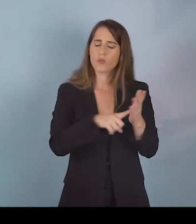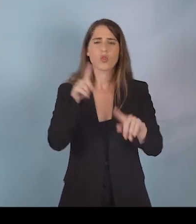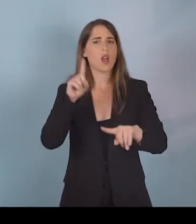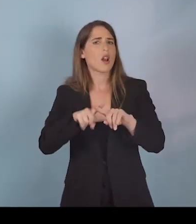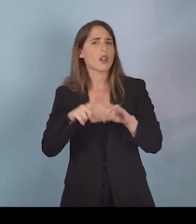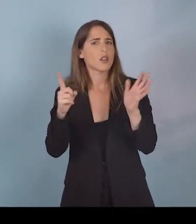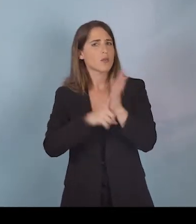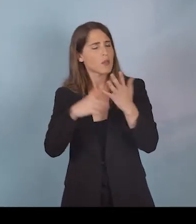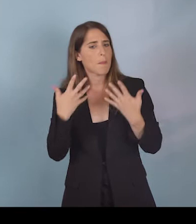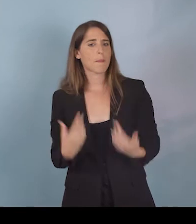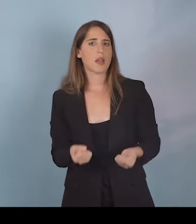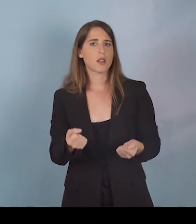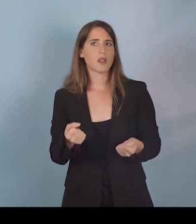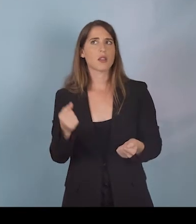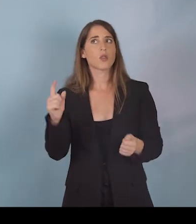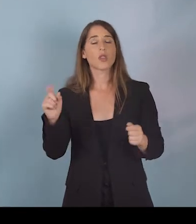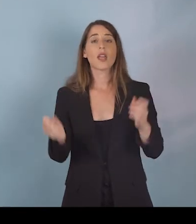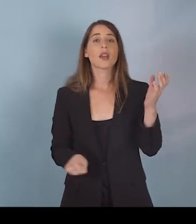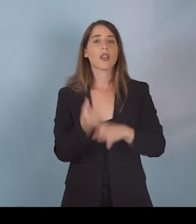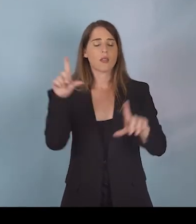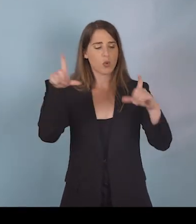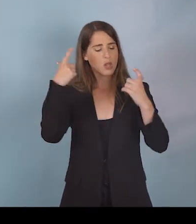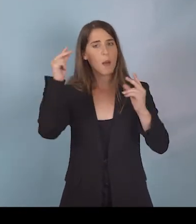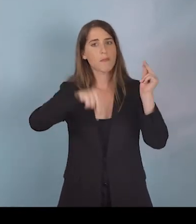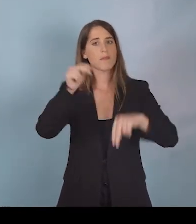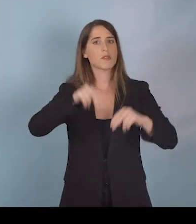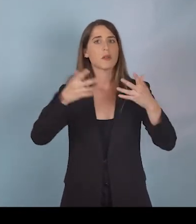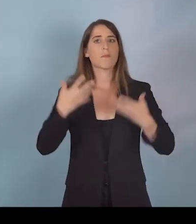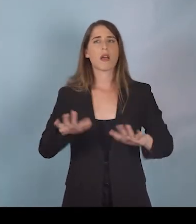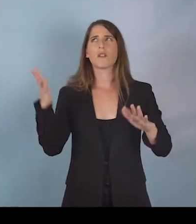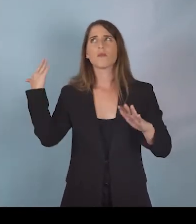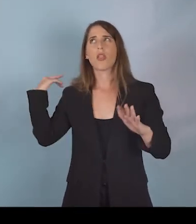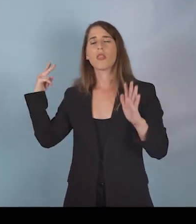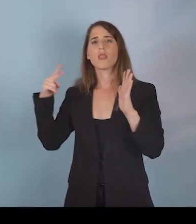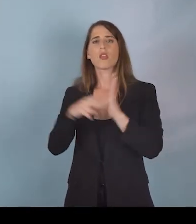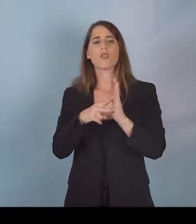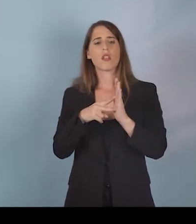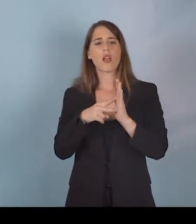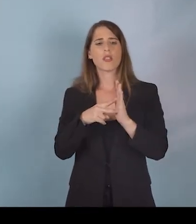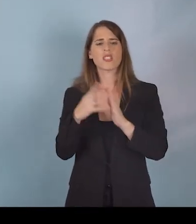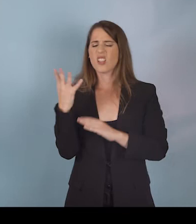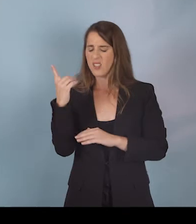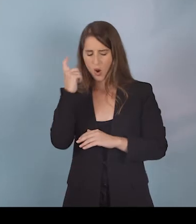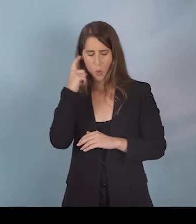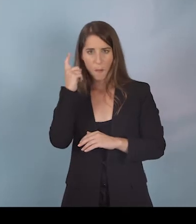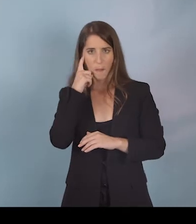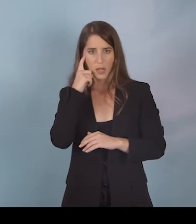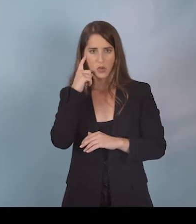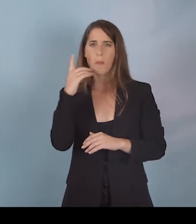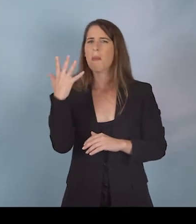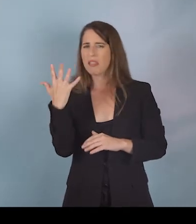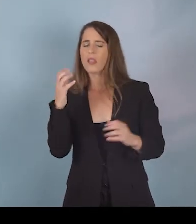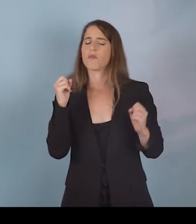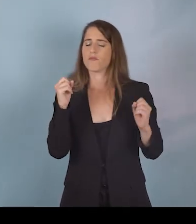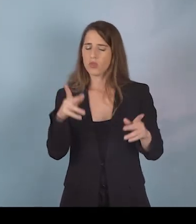υπάρχει και ευρωπαϊκή νομοθεσία και ελληνική που και η Νέα Δημοκρατία μάλιστα είχε ψηφίσει το